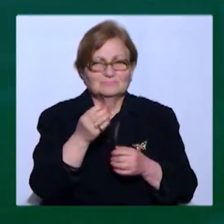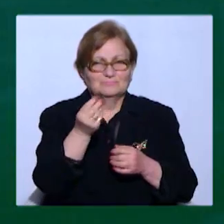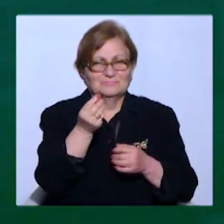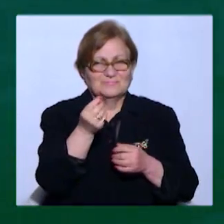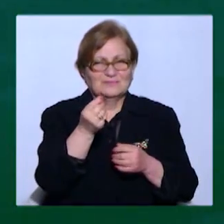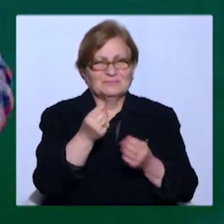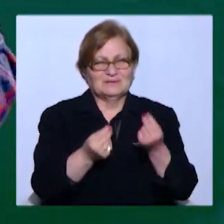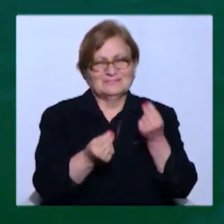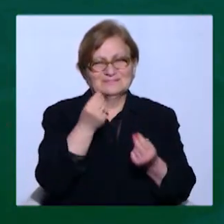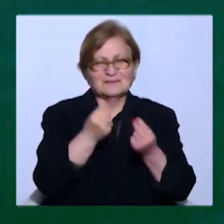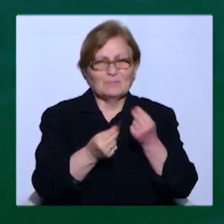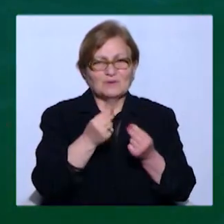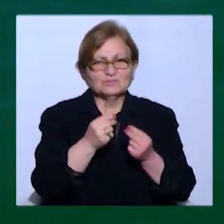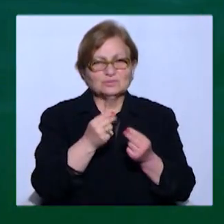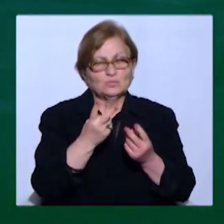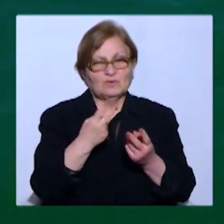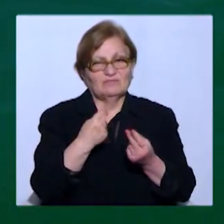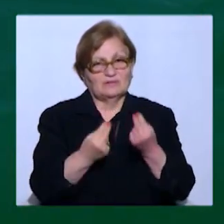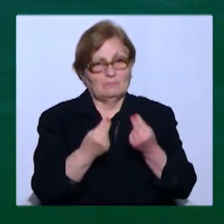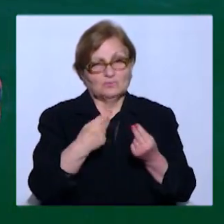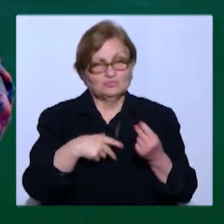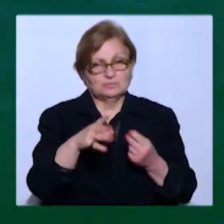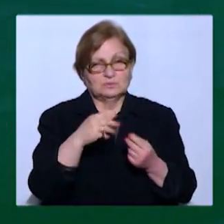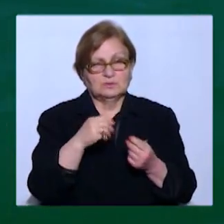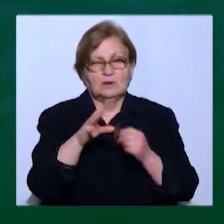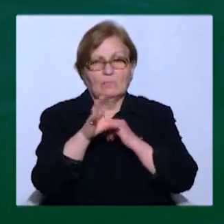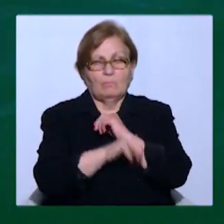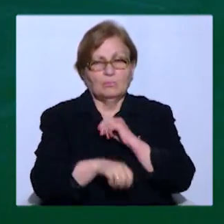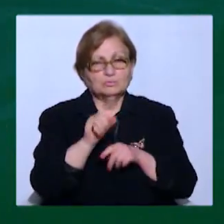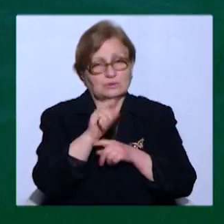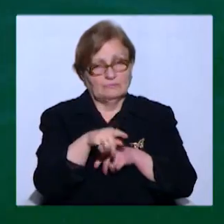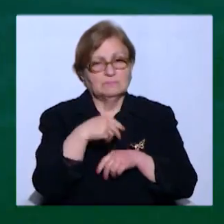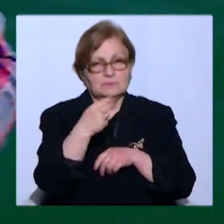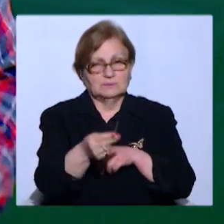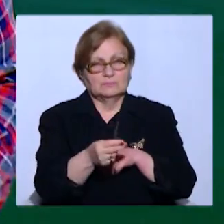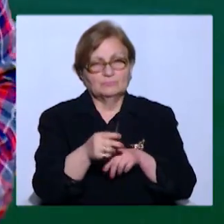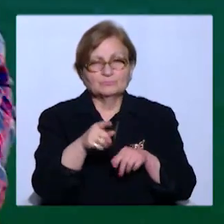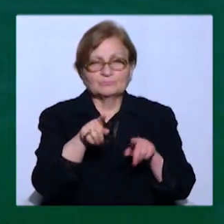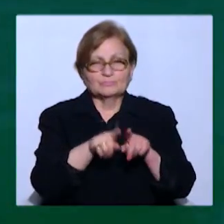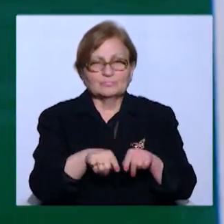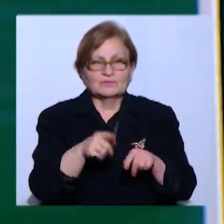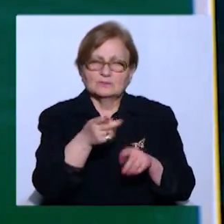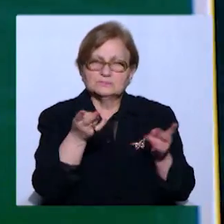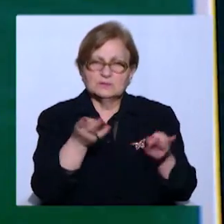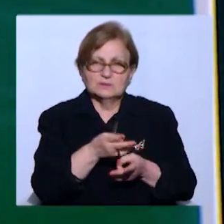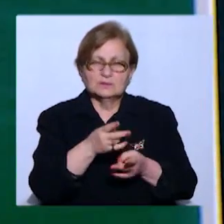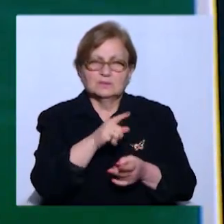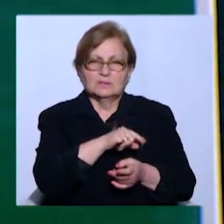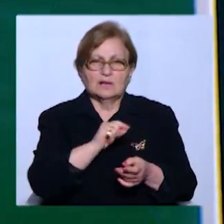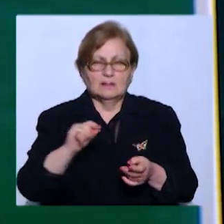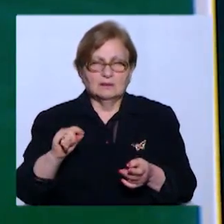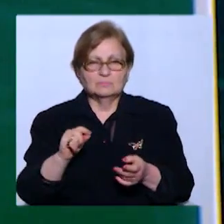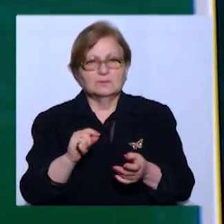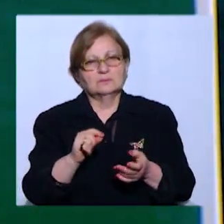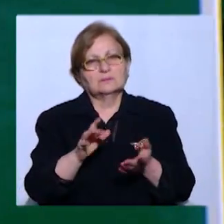მათემატიკური თამაში უნდა ვითამაშოთ. ბოლოს დავალებასაც მივიღებთ. ამისათვის თქვენ დაგჭირდებათ კალამი და